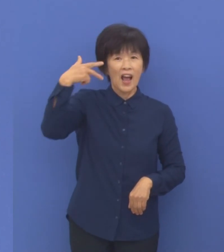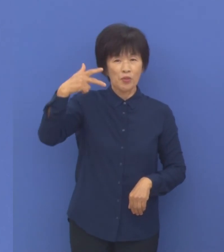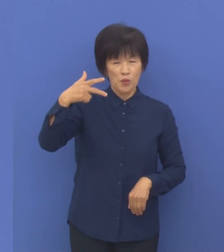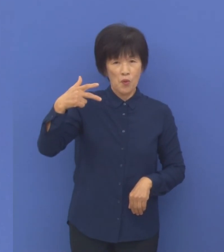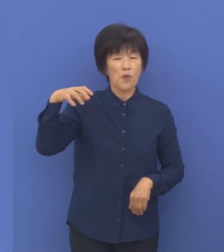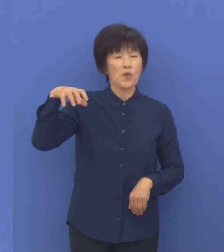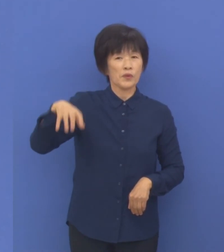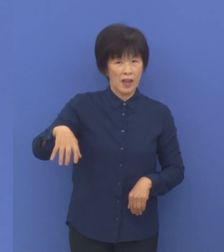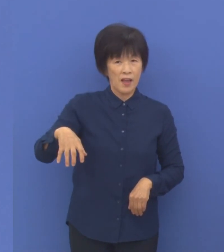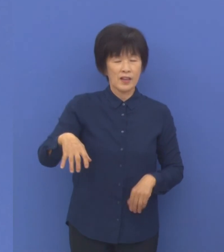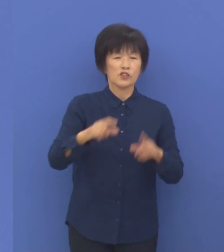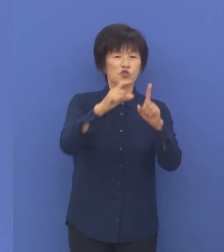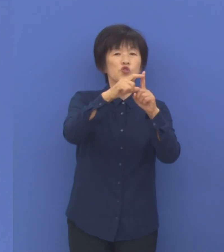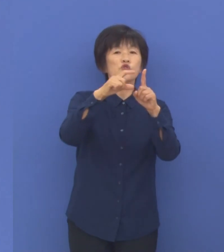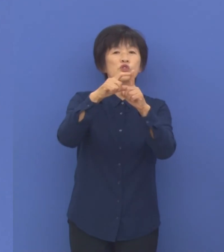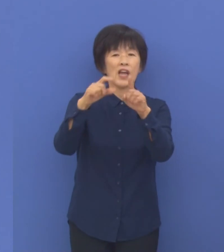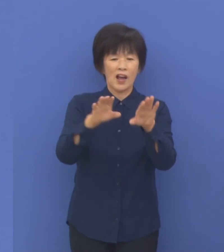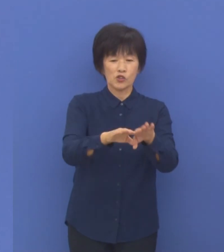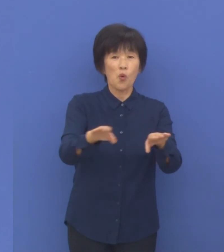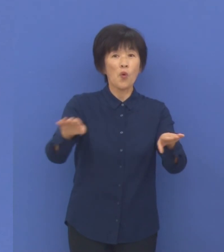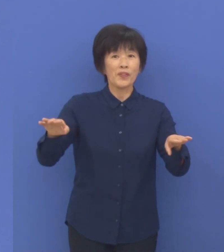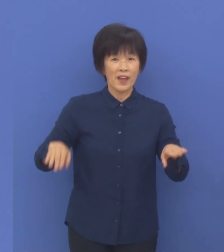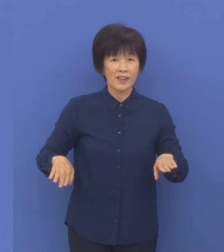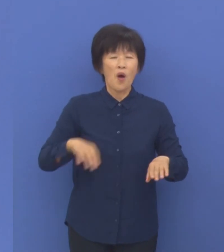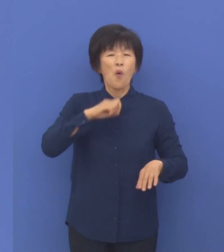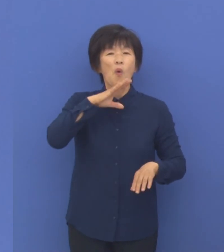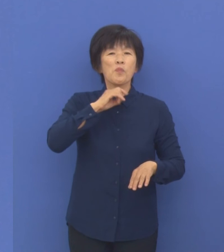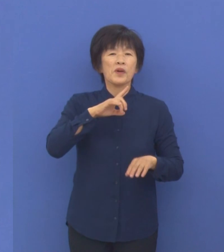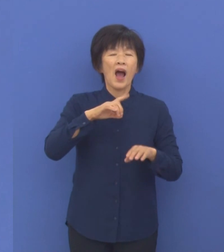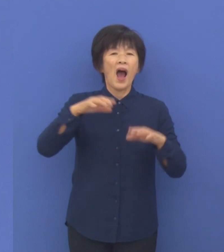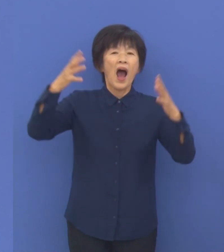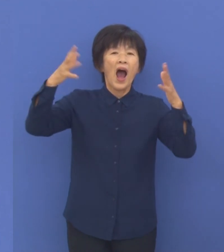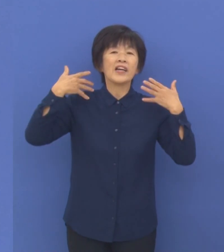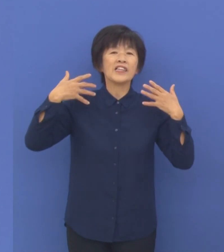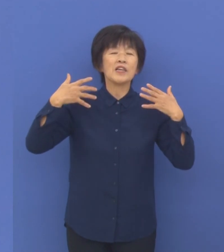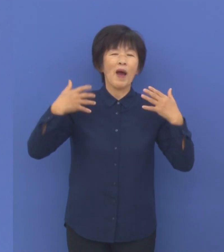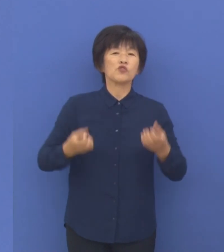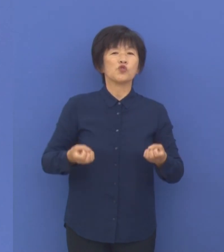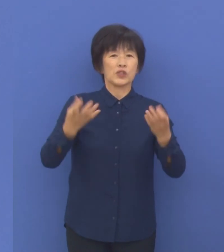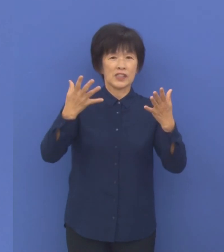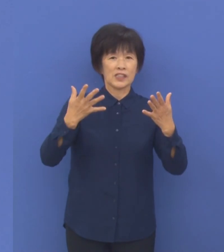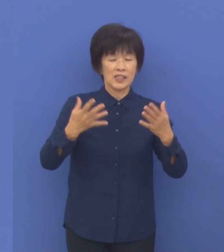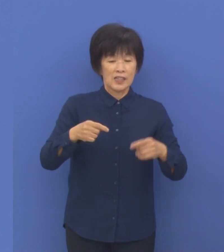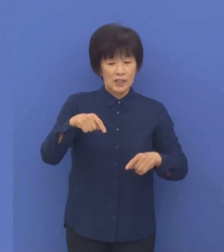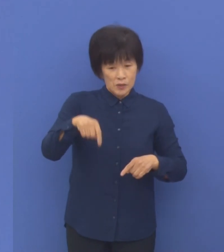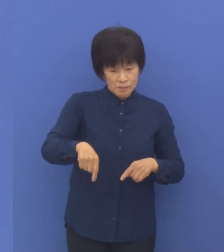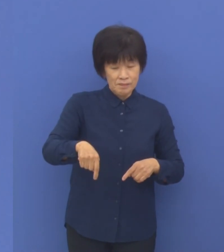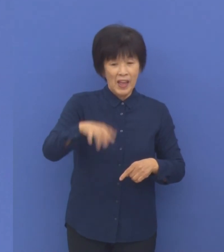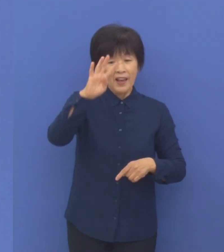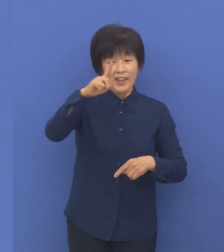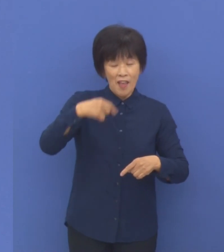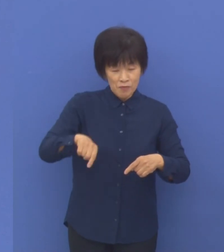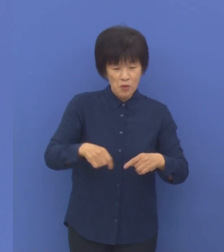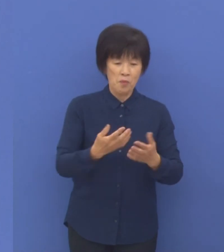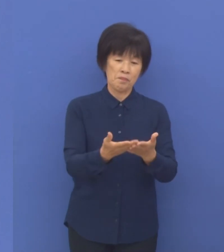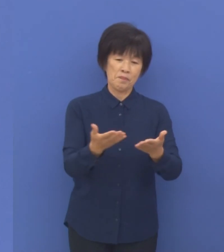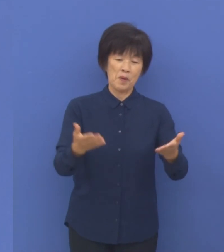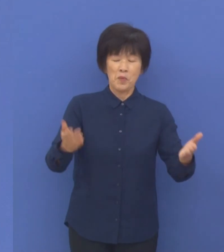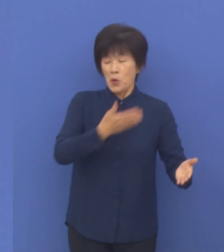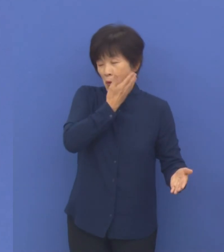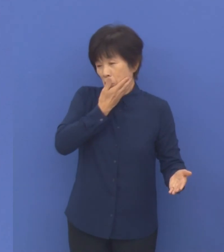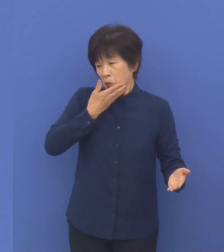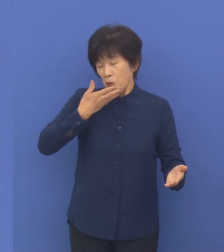さくらゴール駐車場で大村秋祭りご当地自慢グルメフェア in 大村が開催され